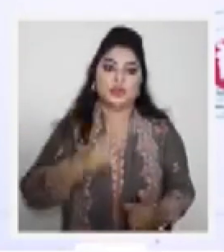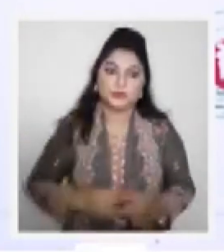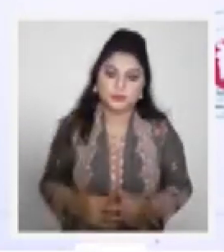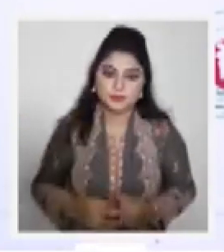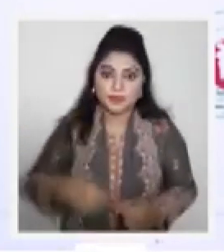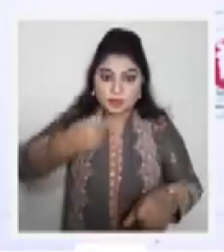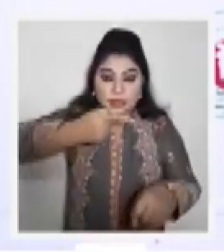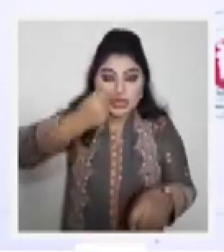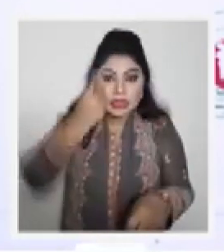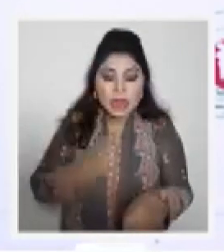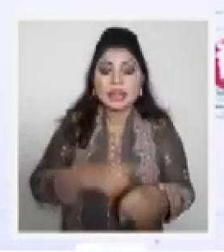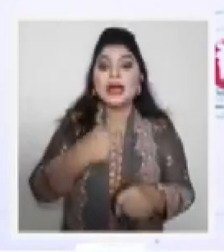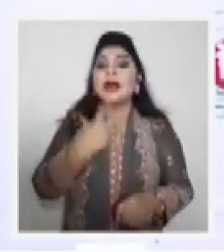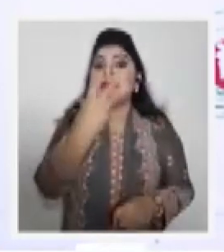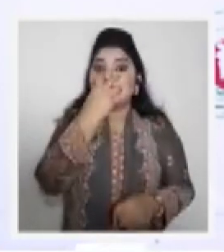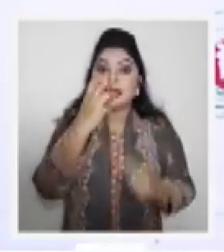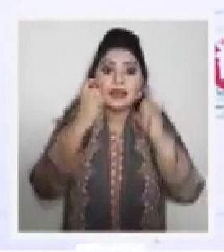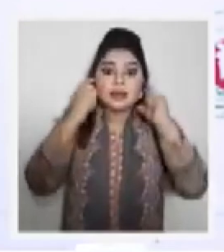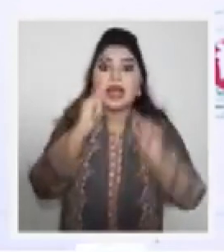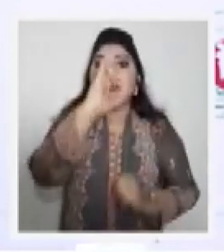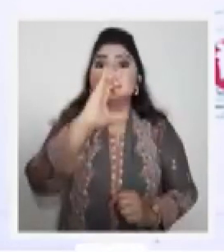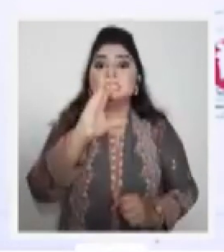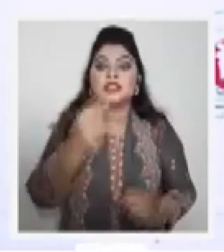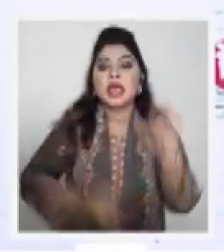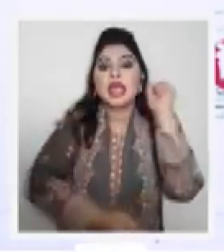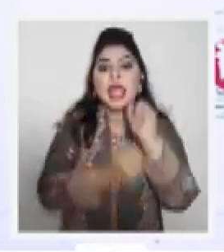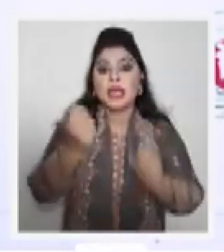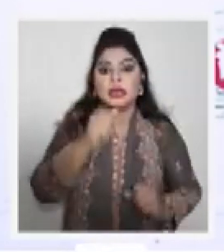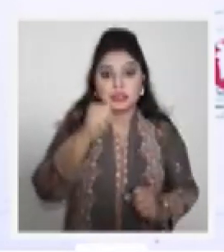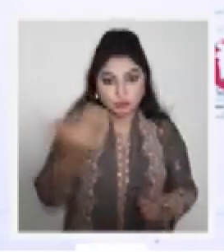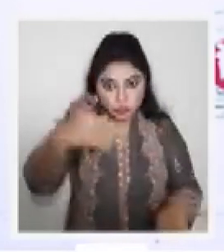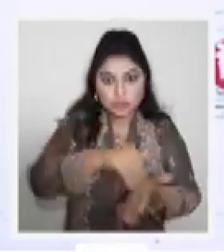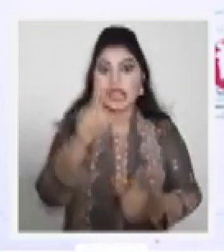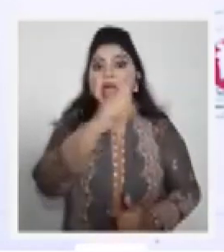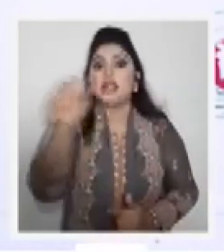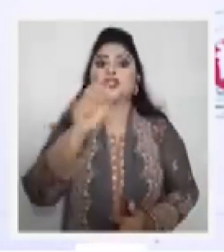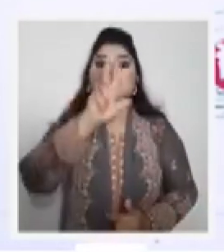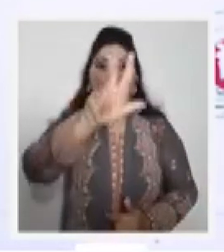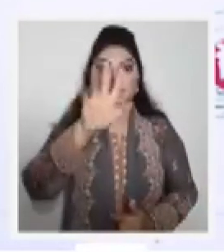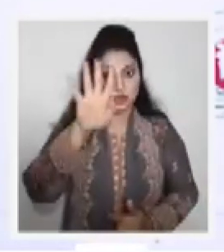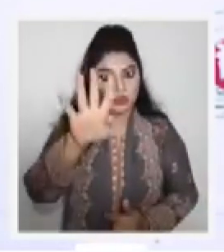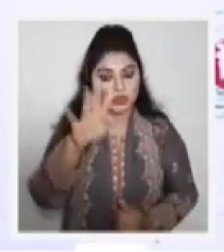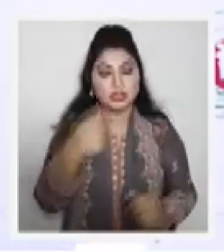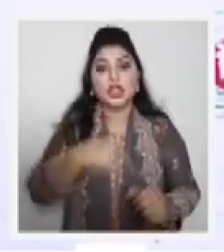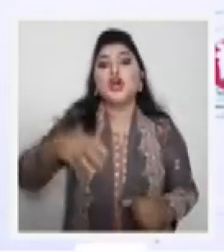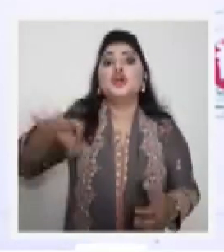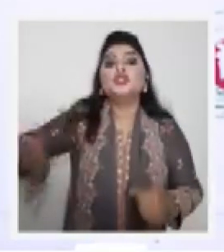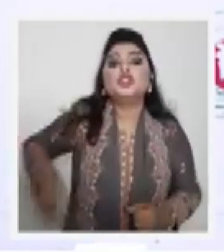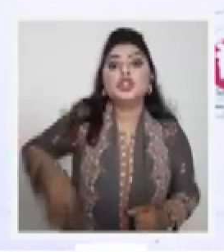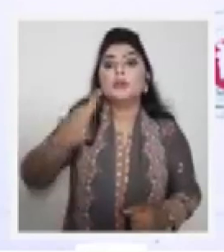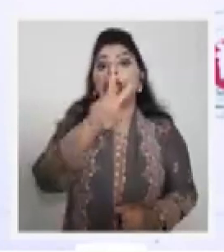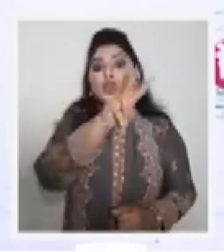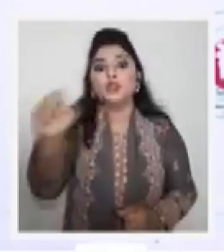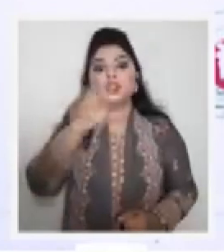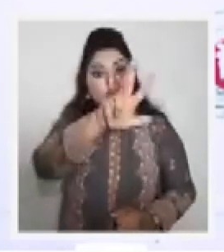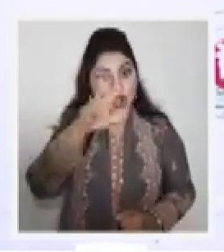ঢাকা মহানগরীতে সাধারণ শয্যায় রোগী ভর্তি আছে 2,103 জন এবং ঢাকা মহানগরীর আইসিইউ শয্যায়